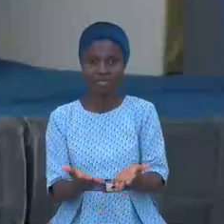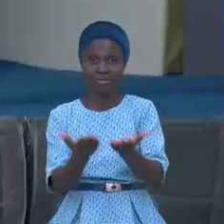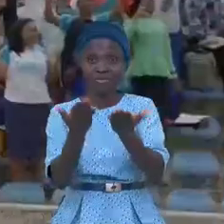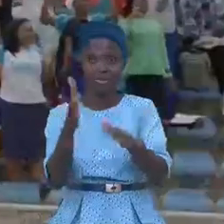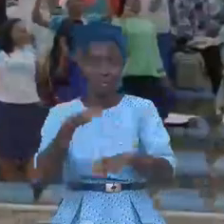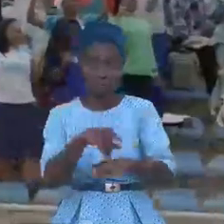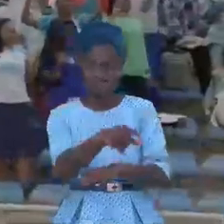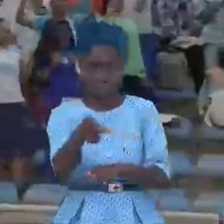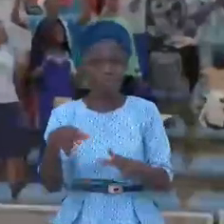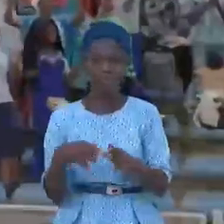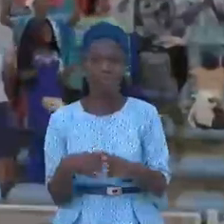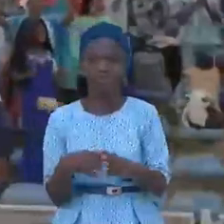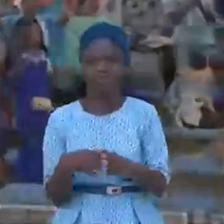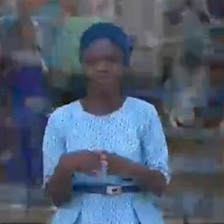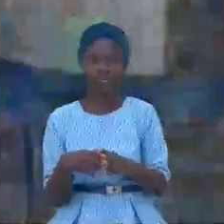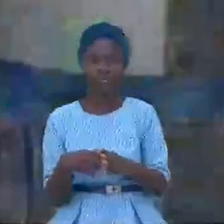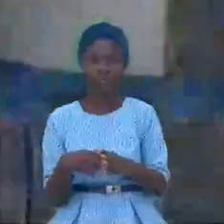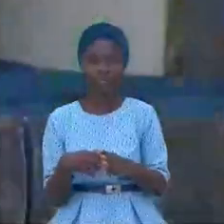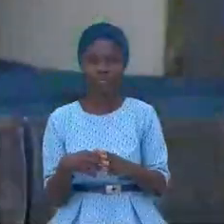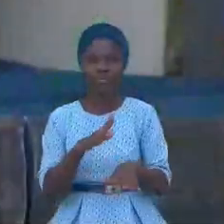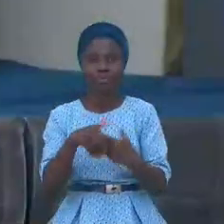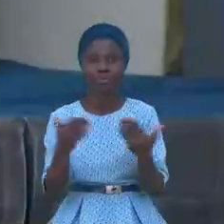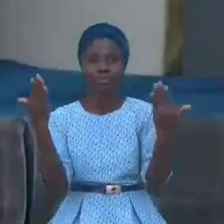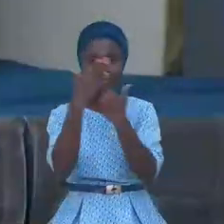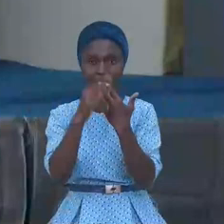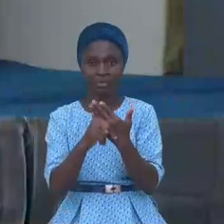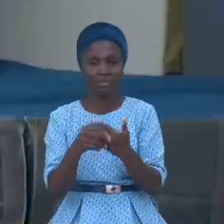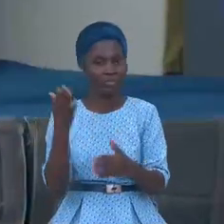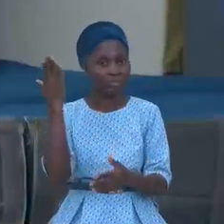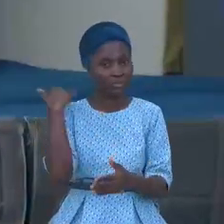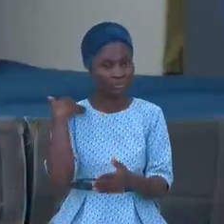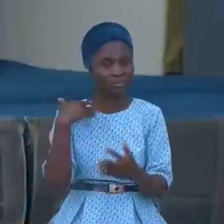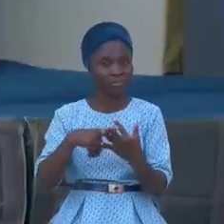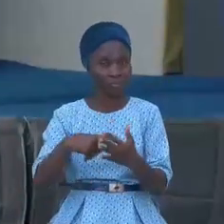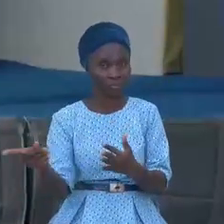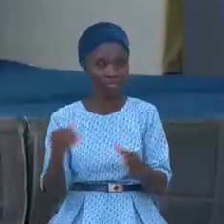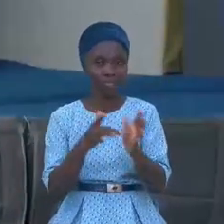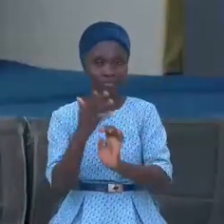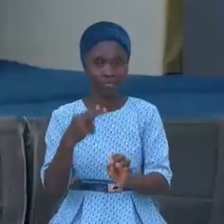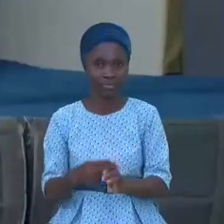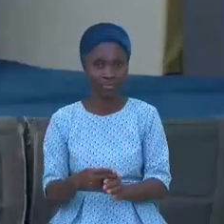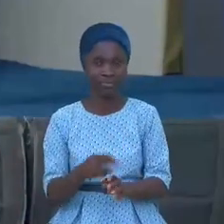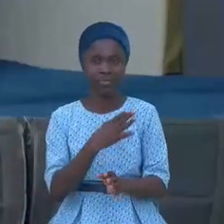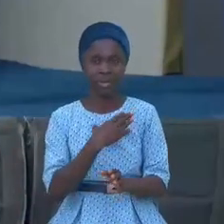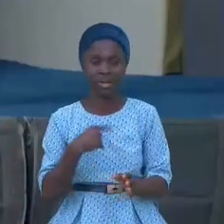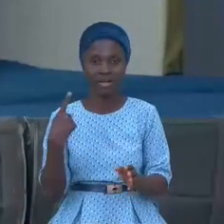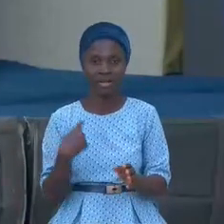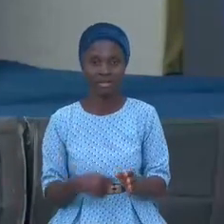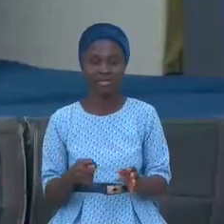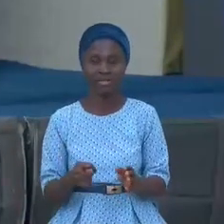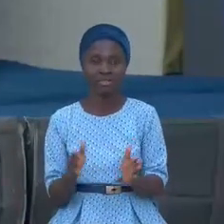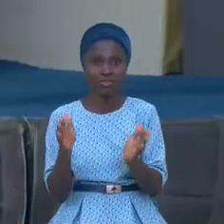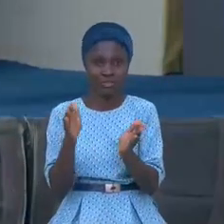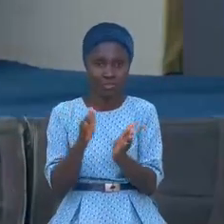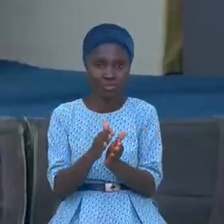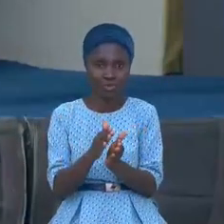toi. Toutes tes ténèbres du passé, tout est parti. Et le plus